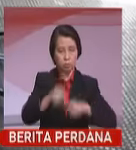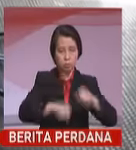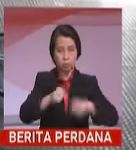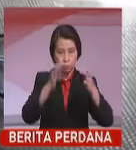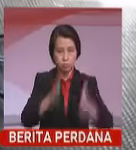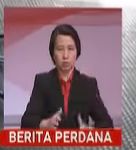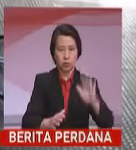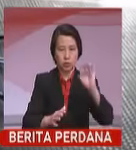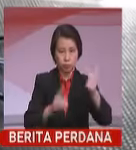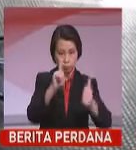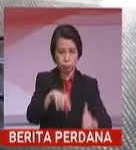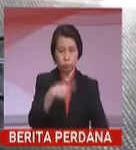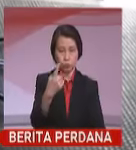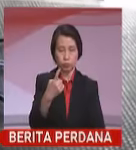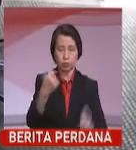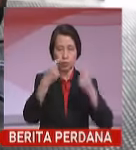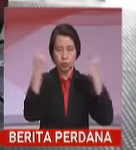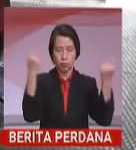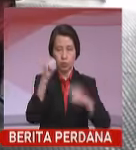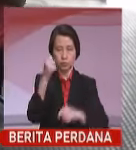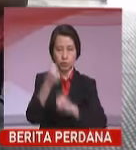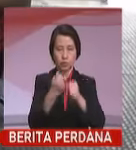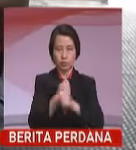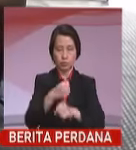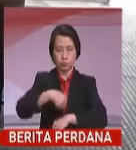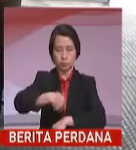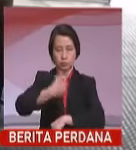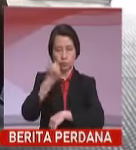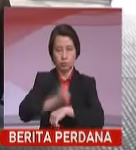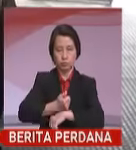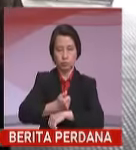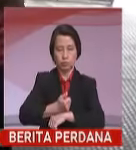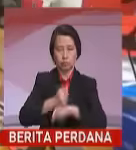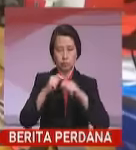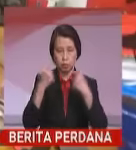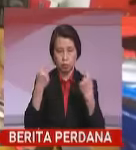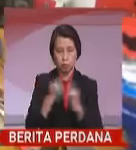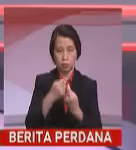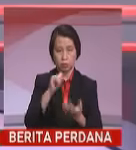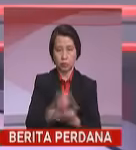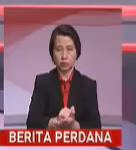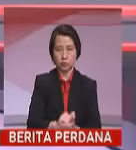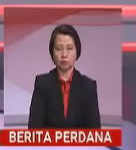10 Januari depan sempena sambutan 10 tahun penubuhan pasukan tersebut.